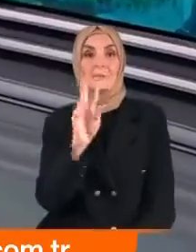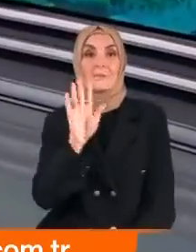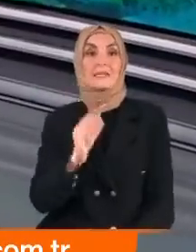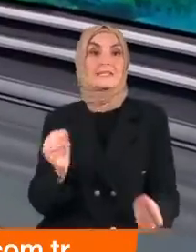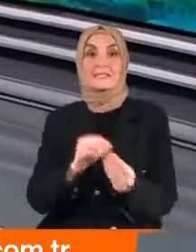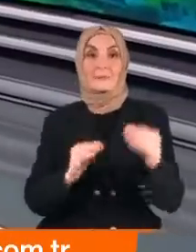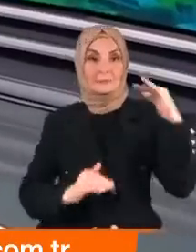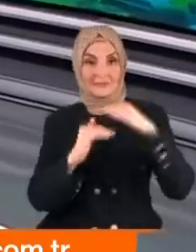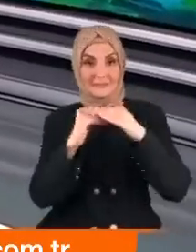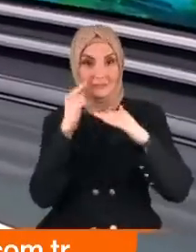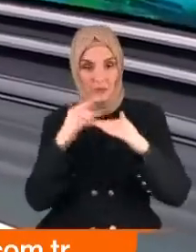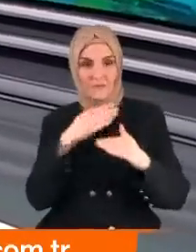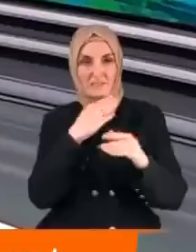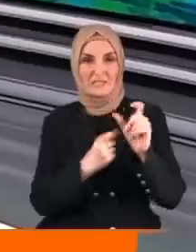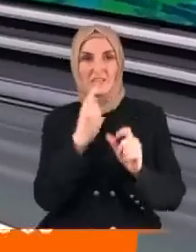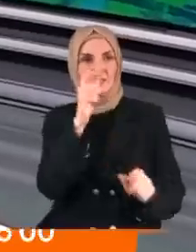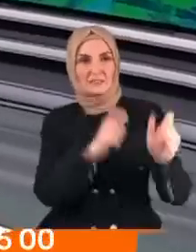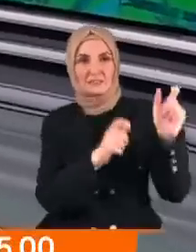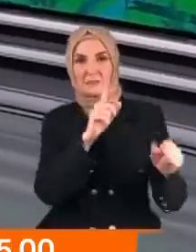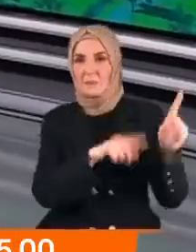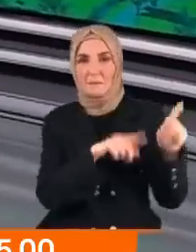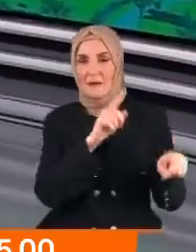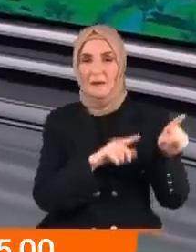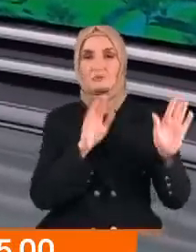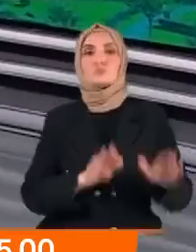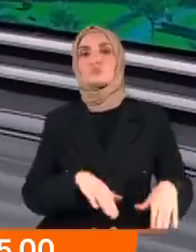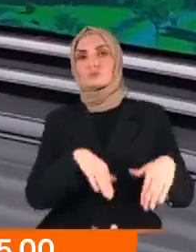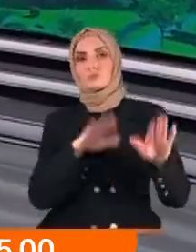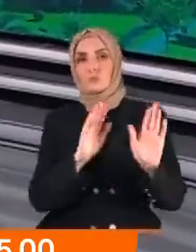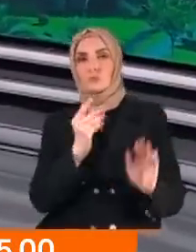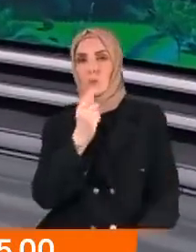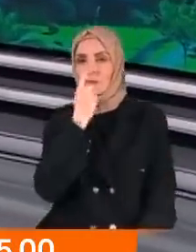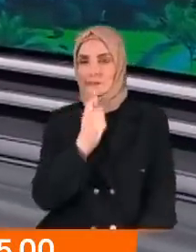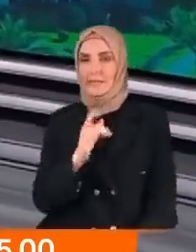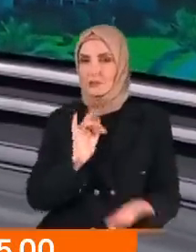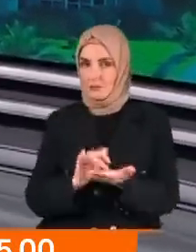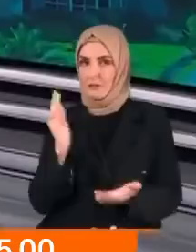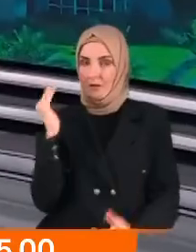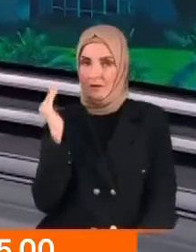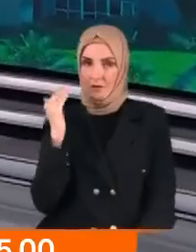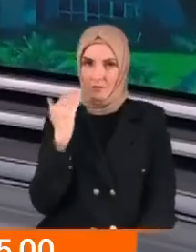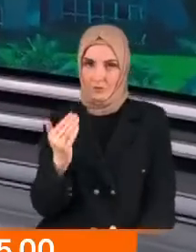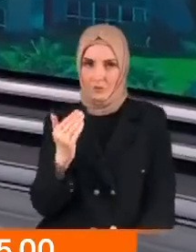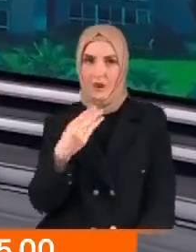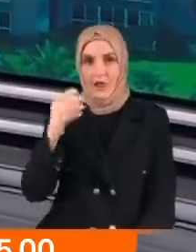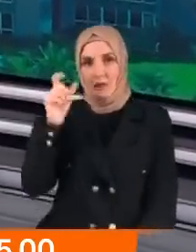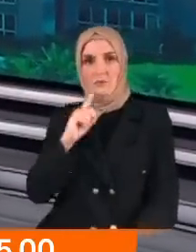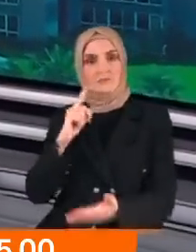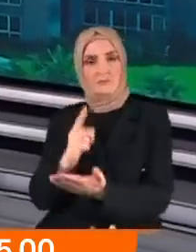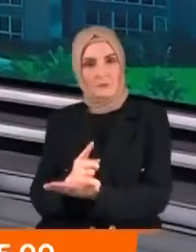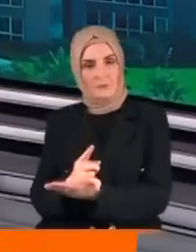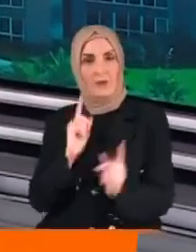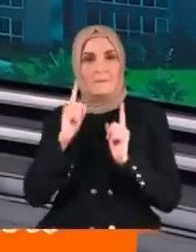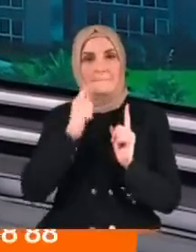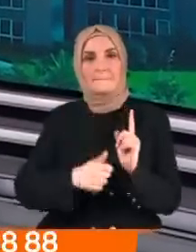yetmedi. Çok daha sert yaptırımlar yolda. Talimatı Cumhurbaşkanı Erdoğan bizzat vermişti. Adalet Bakanlığı hazırlıklarını